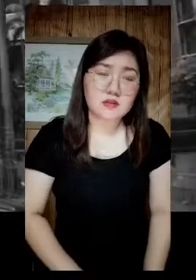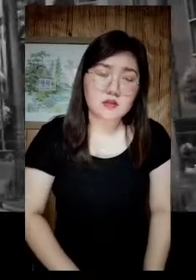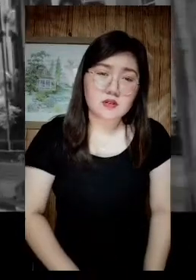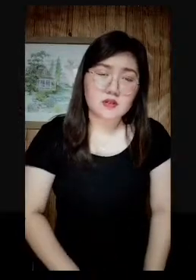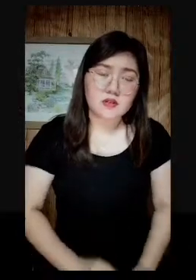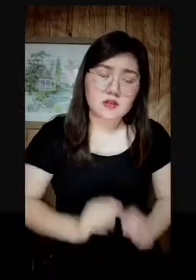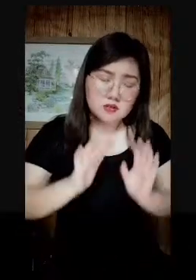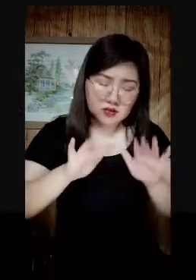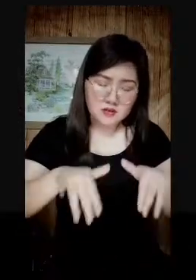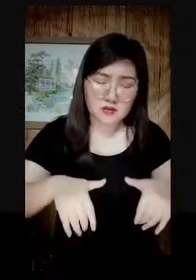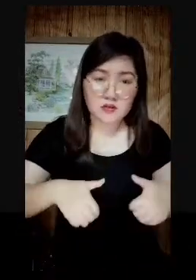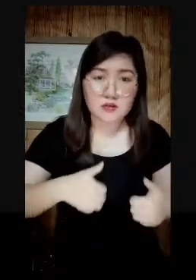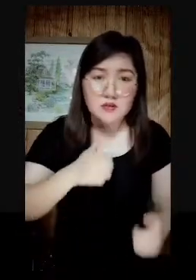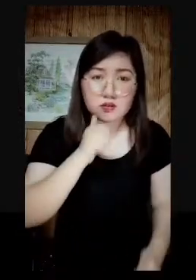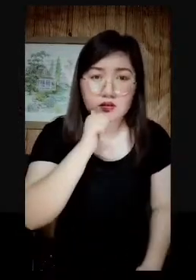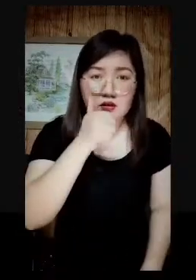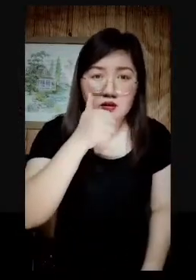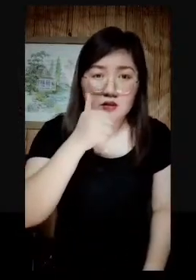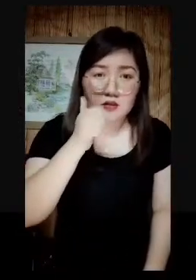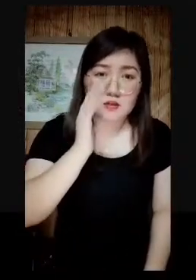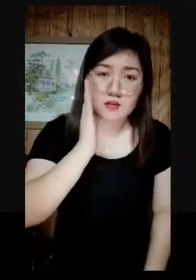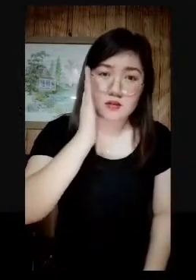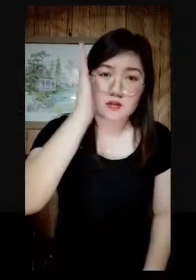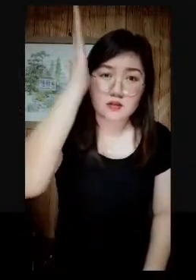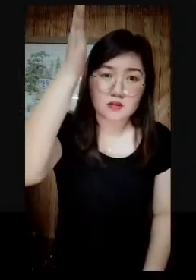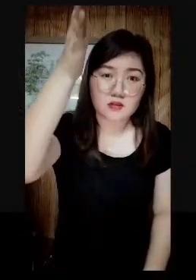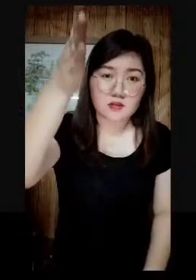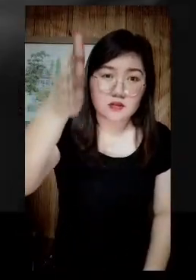Paano na bukas makalawa?